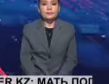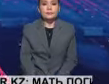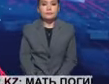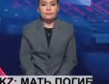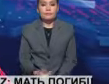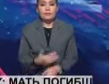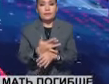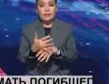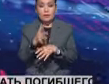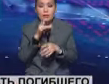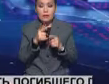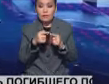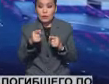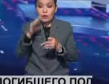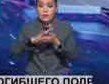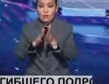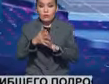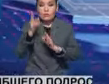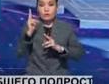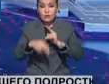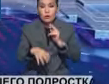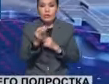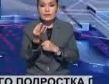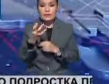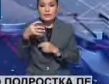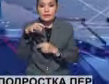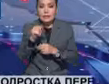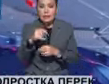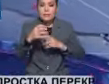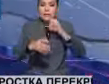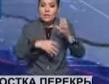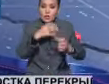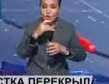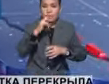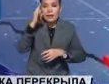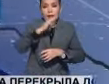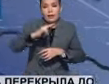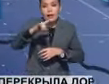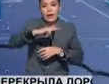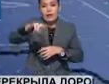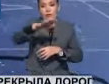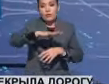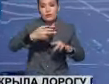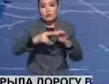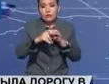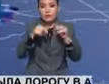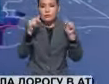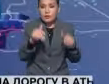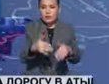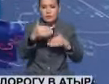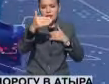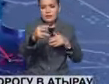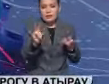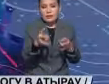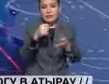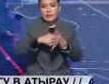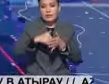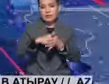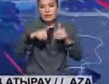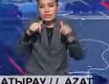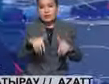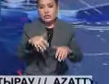После истечения срока договора аренды с ТО «Сервис АСТ», Международный аэропорт Нурсултан Назарбаев принял решение не продлевать его. Причина этого решения